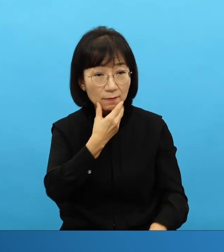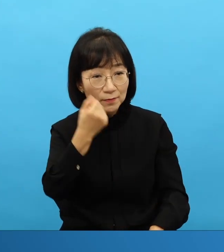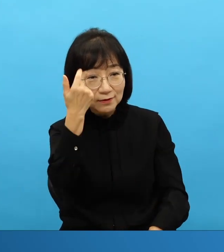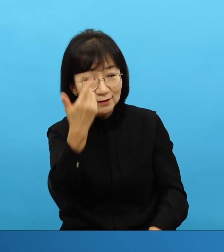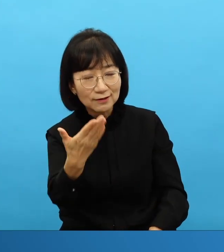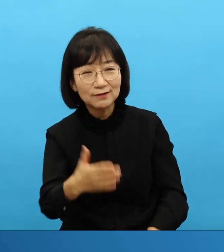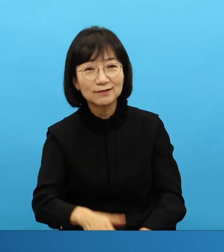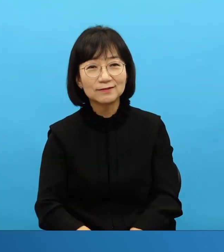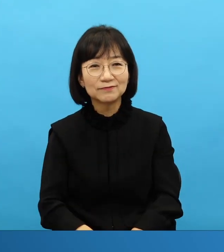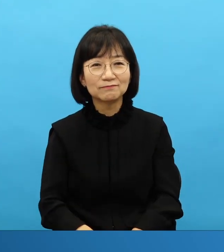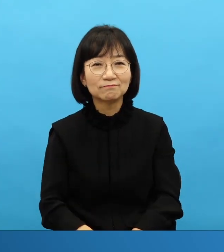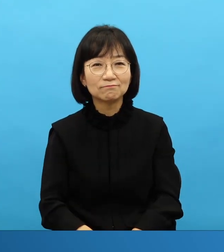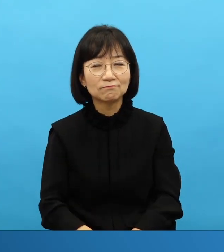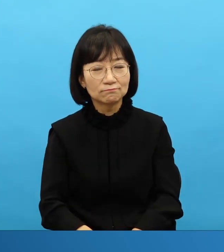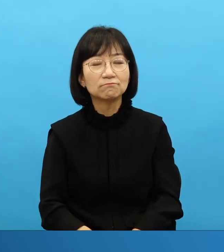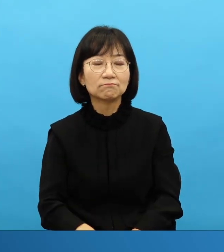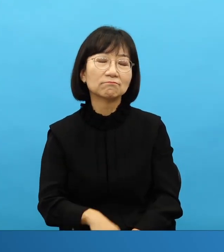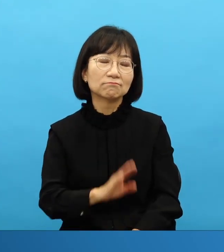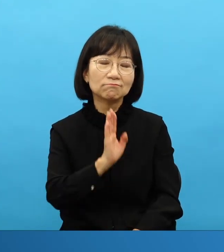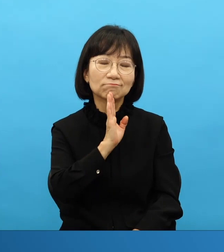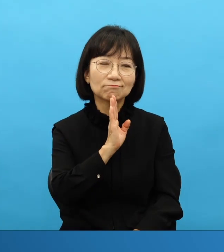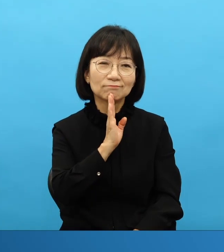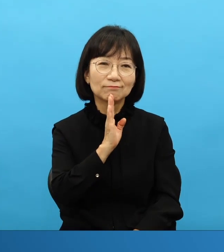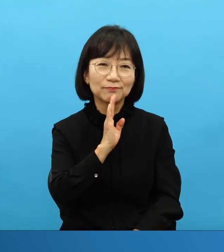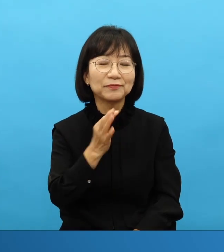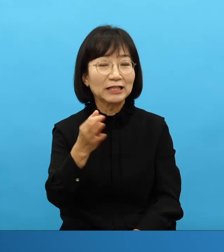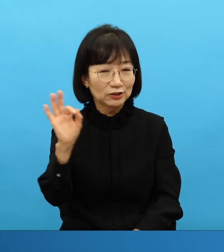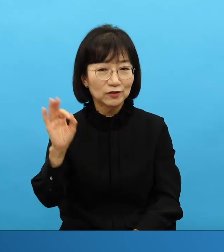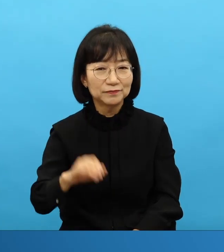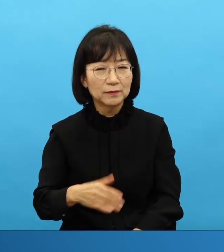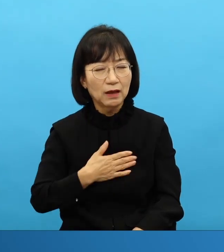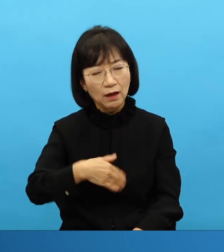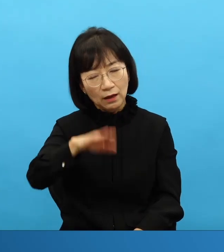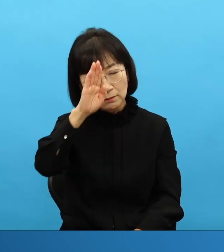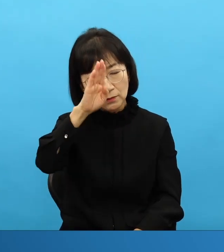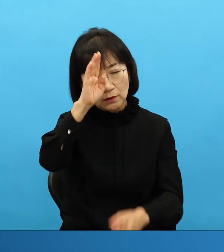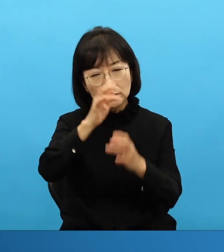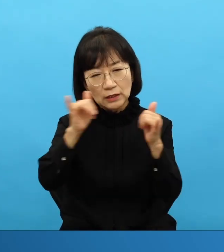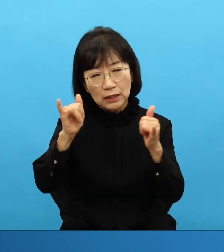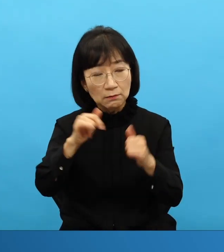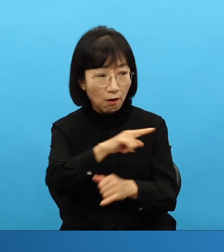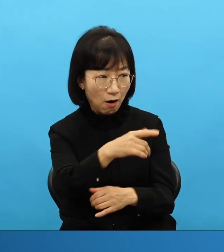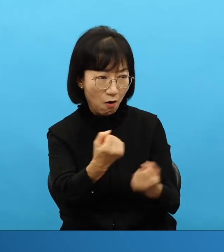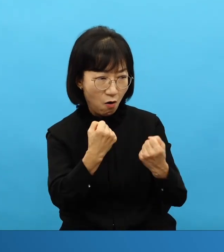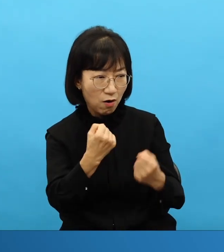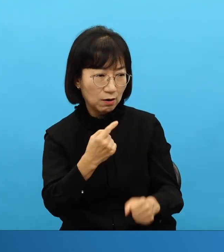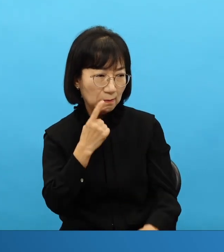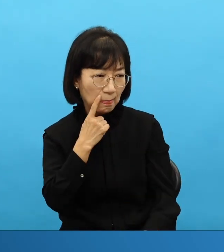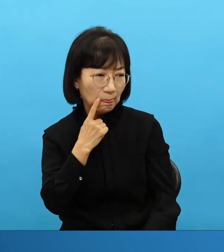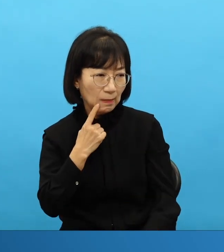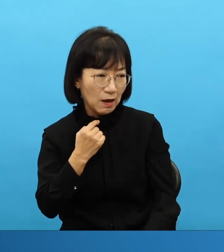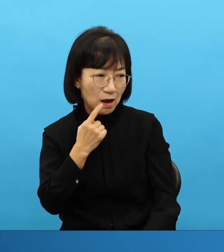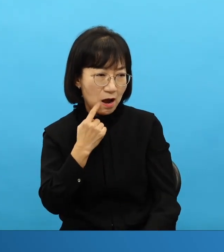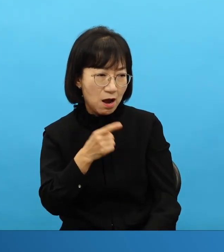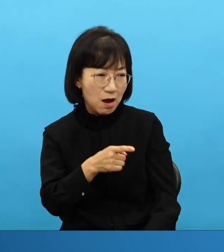很幸福。 그럴 수 있겠죠. 哦，有可能会吧。 건강 안 좋은 사람은 건강한 게 부럽기 때문에 행복할 수도 있습니다. 这个不